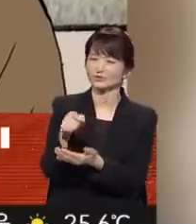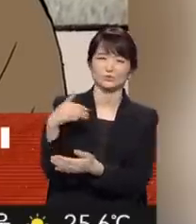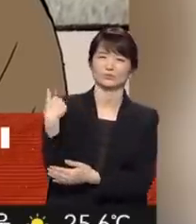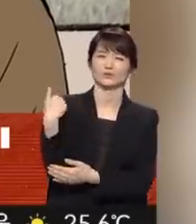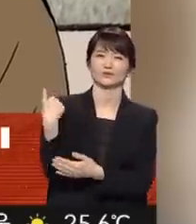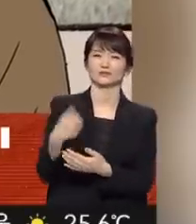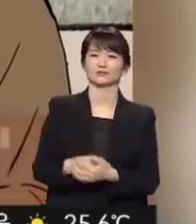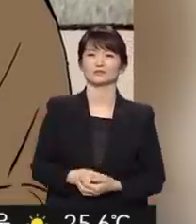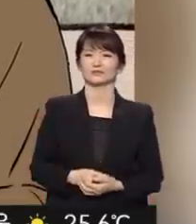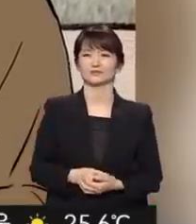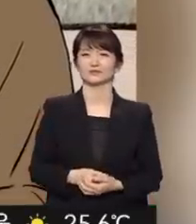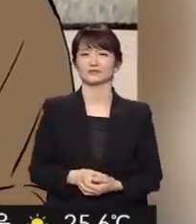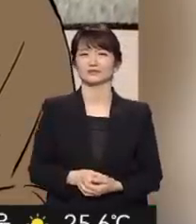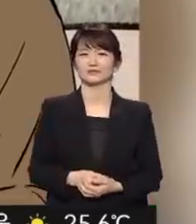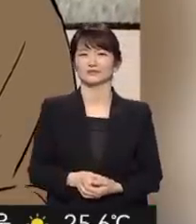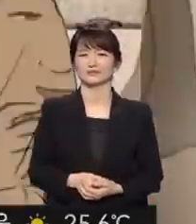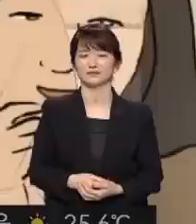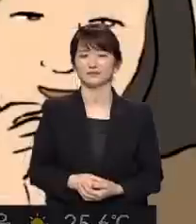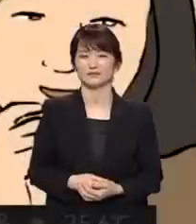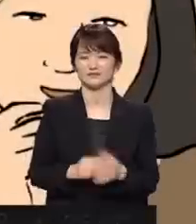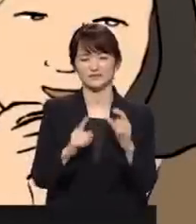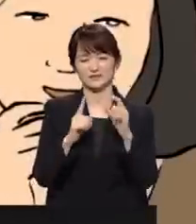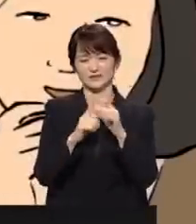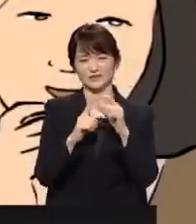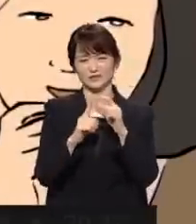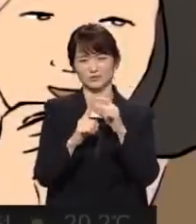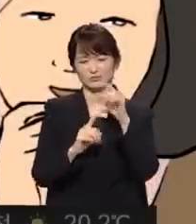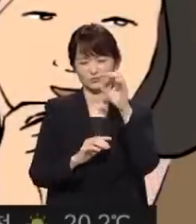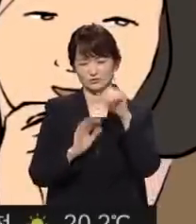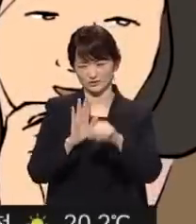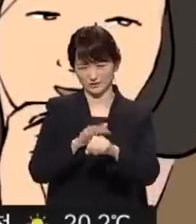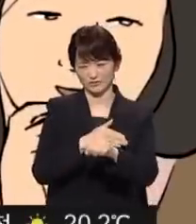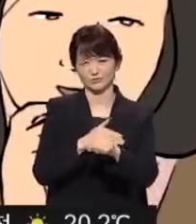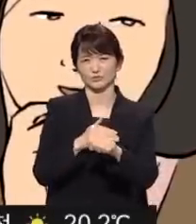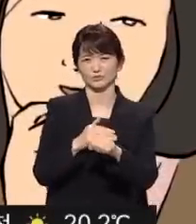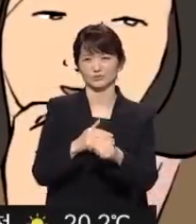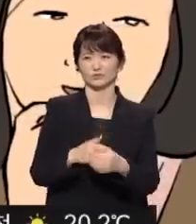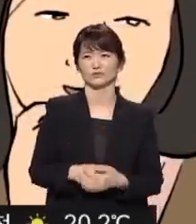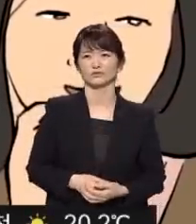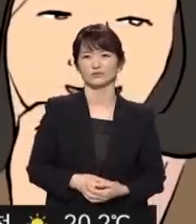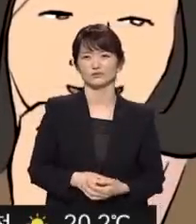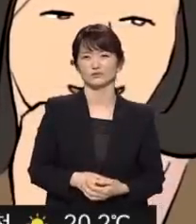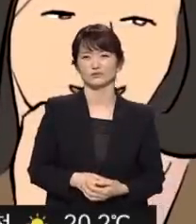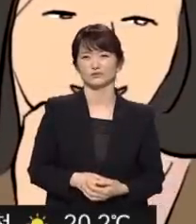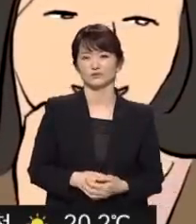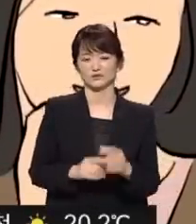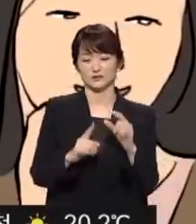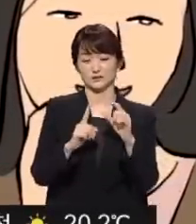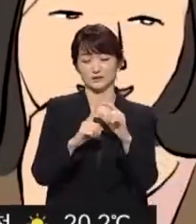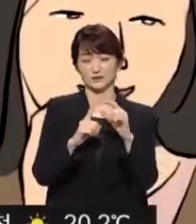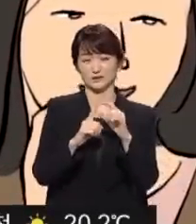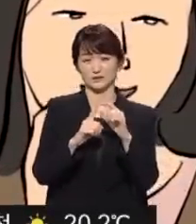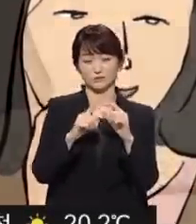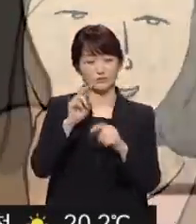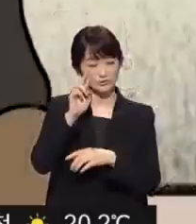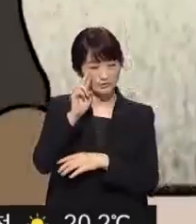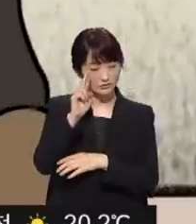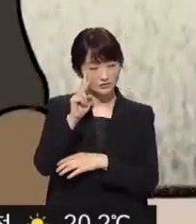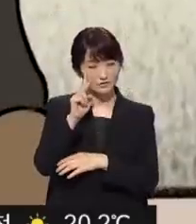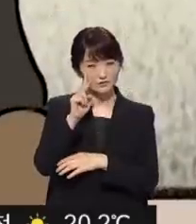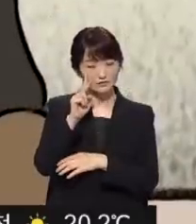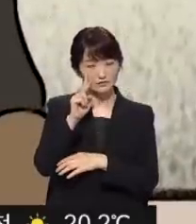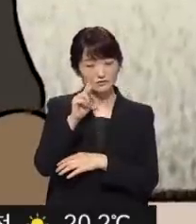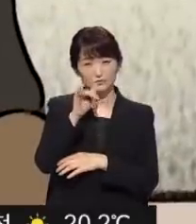그래서 마마 이런 중천공 이렇게 한 것 같은데 사실은 맞춤법은 뭐 맞춤법은 틀릴 수도 있다